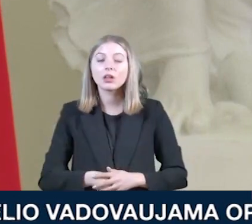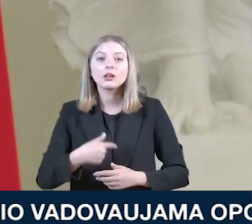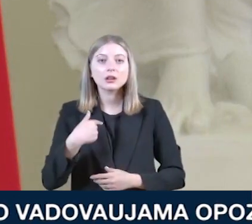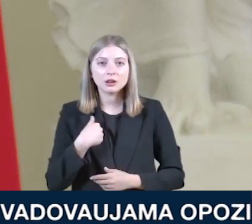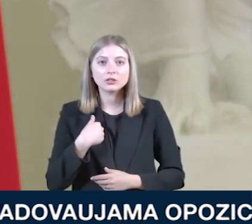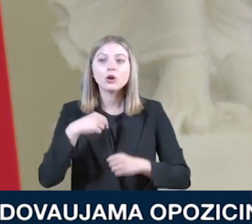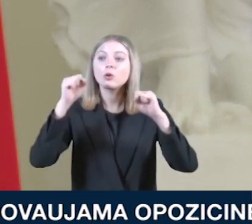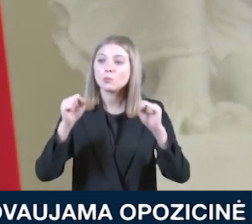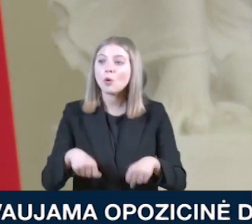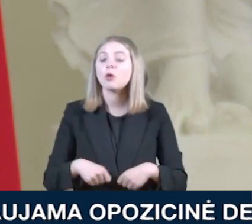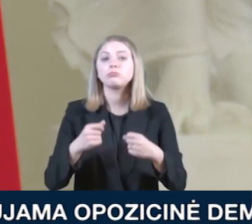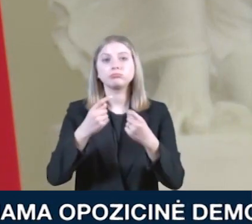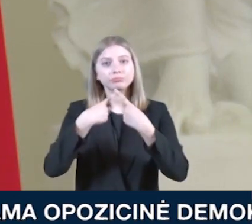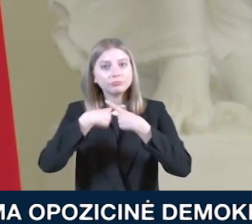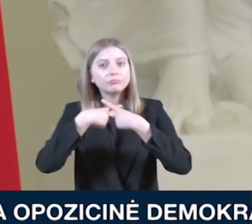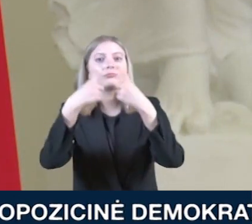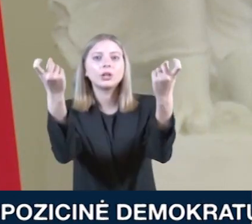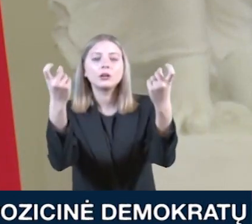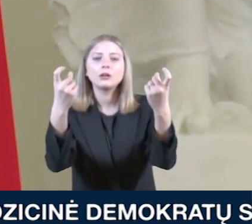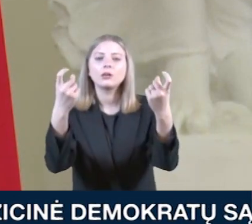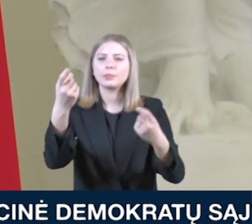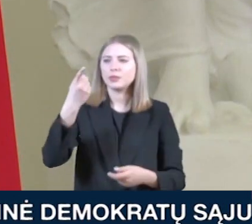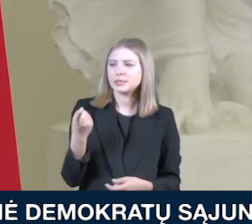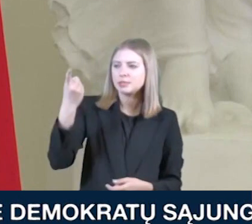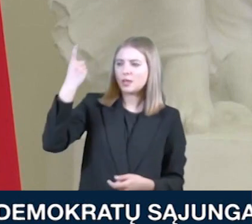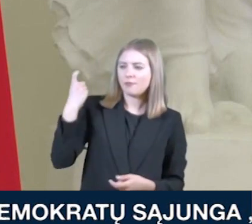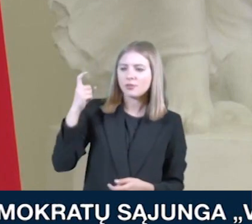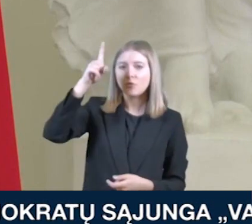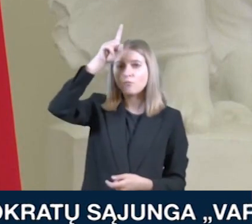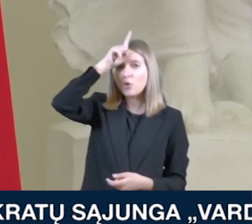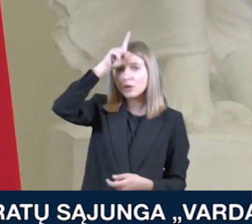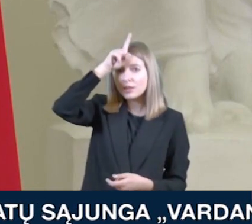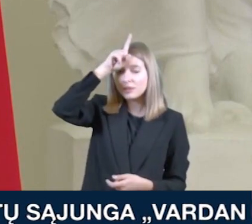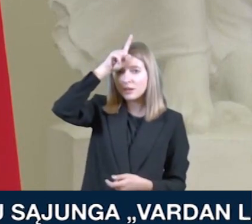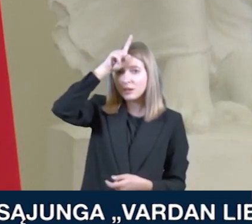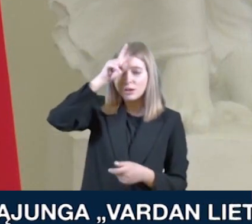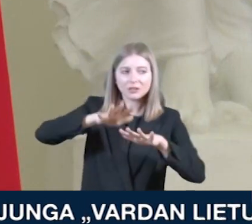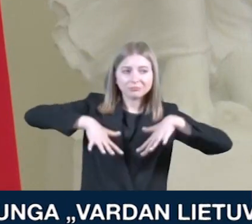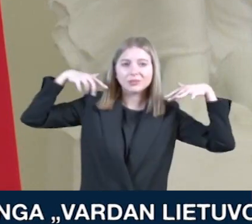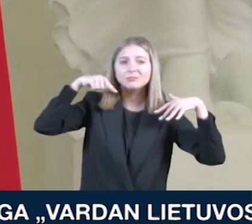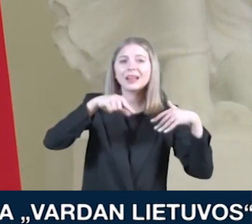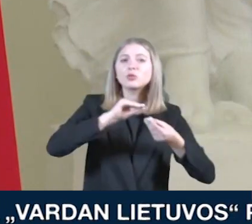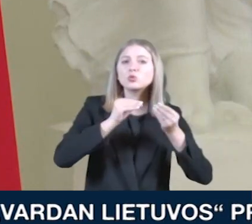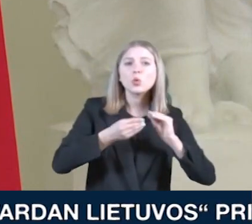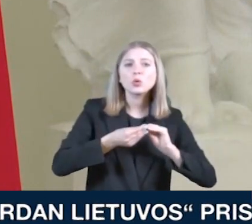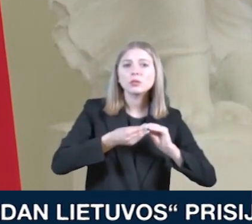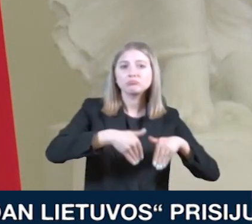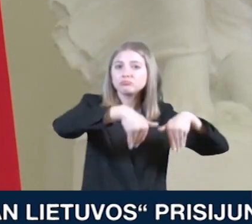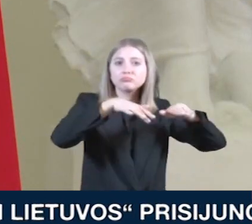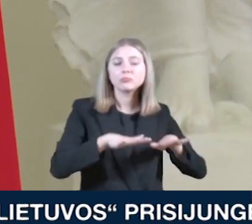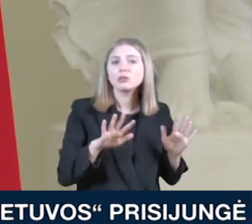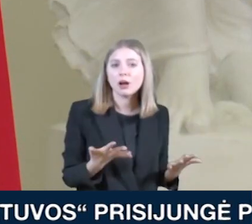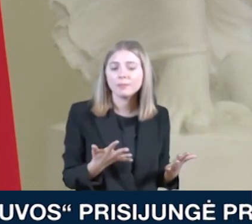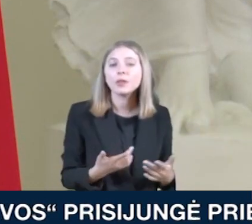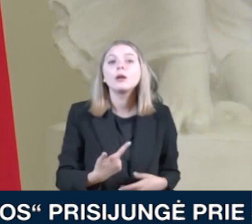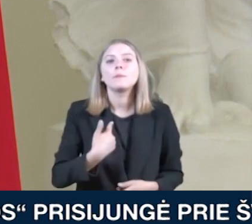pranešti tą sprendimą, kurį mes priėmėme praėjusią savaitę Vokietijos Bundestage, kad mes skiriame